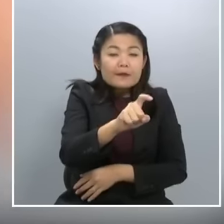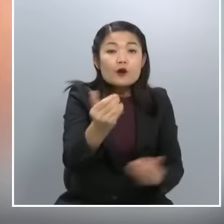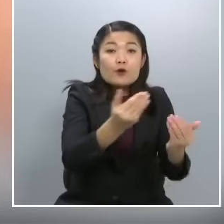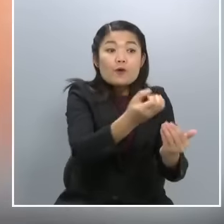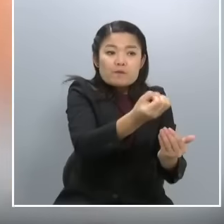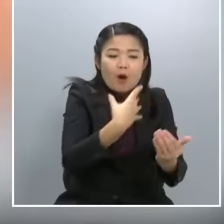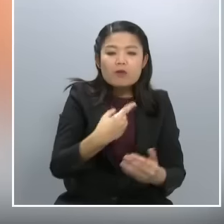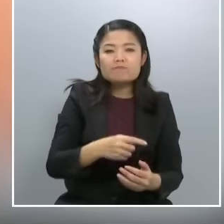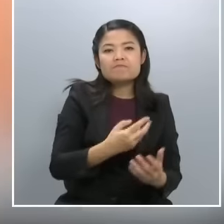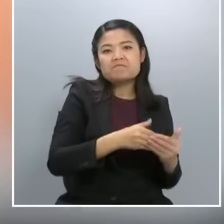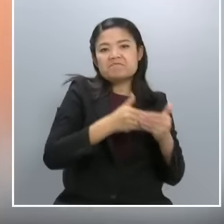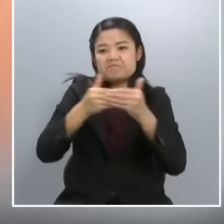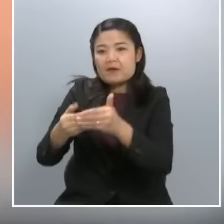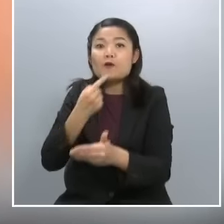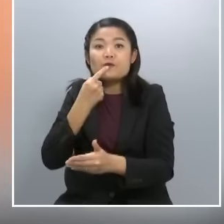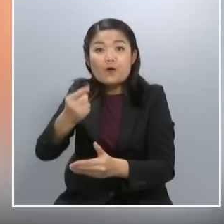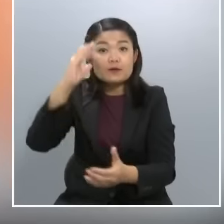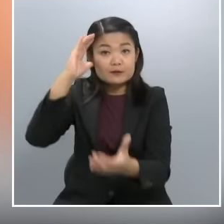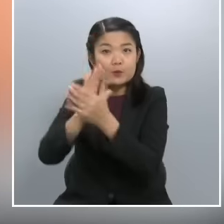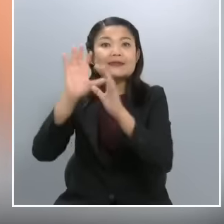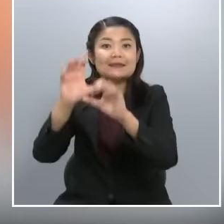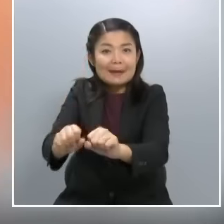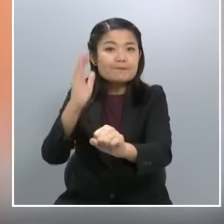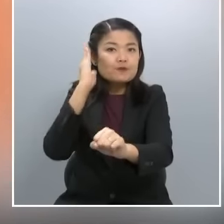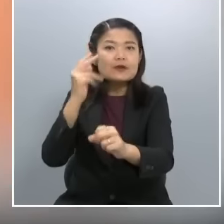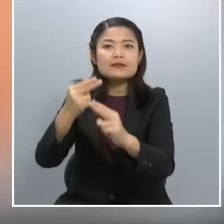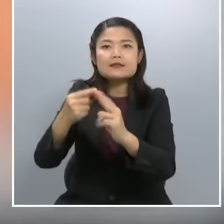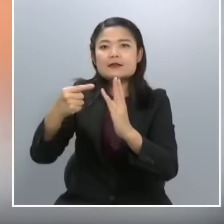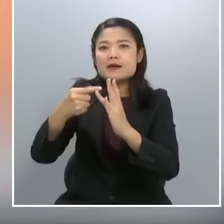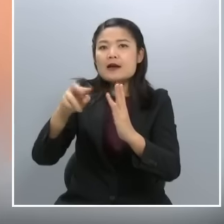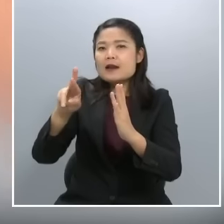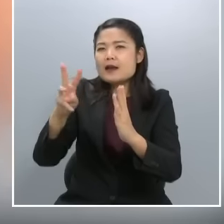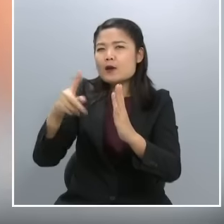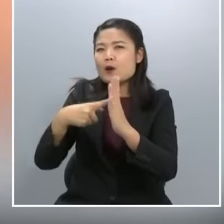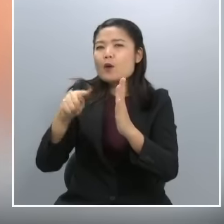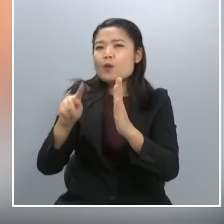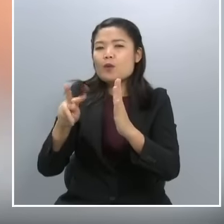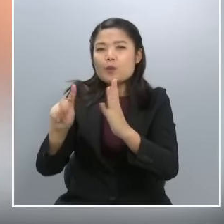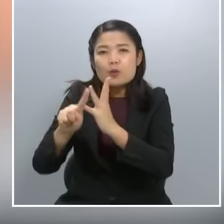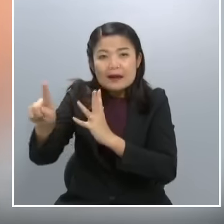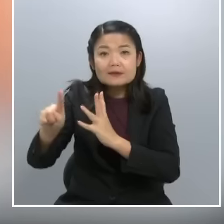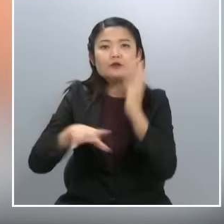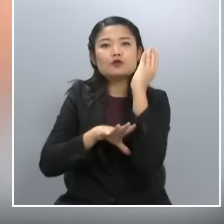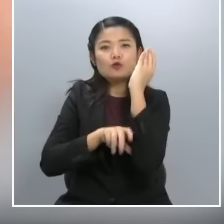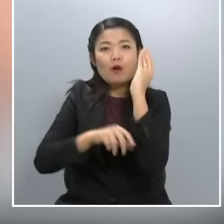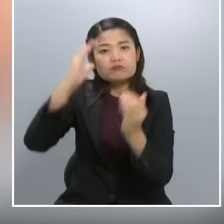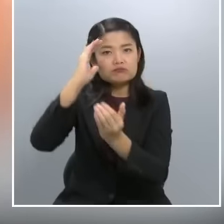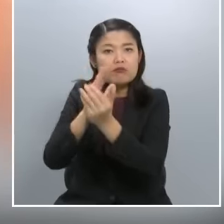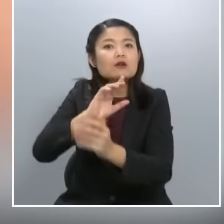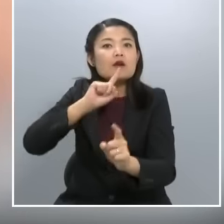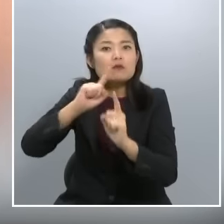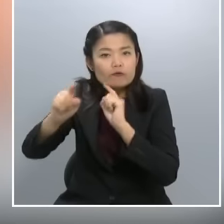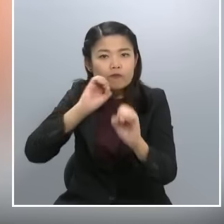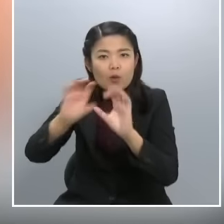เข้าแจ้งความเพื่อดำเนินคดีกับทางฝั่งของเอ่อนายเรวัฒน์นะครับที่สพปากน้ำหลังสวนที่จังหวัดชุมพรซึ่ง